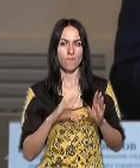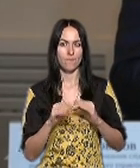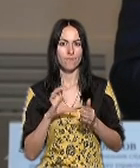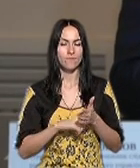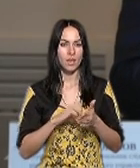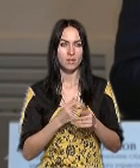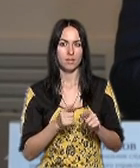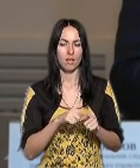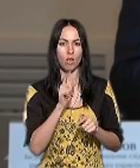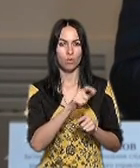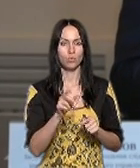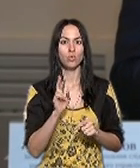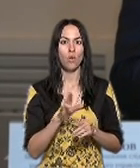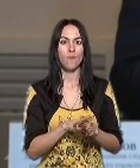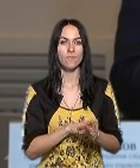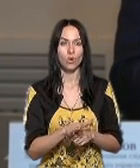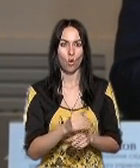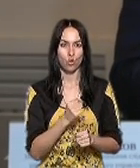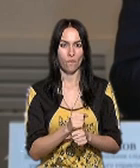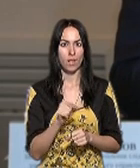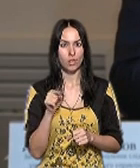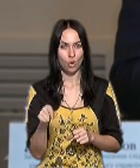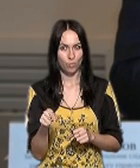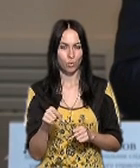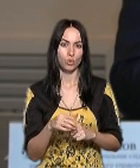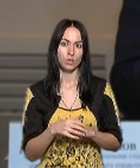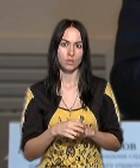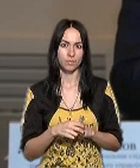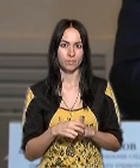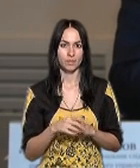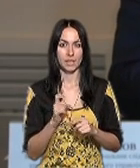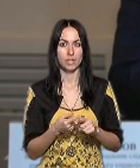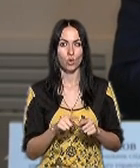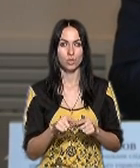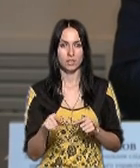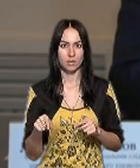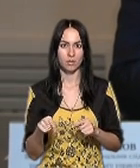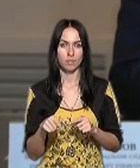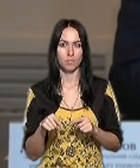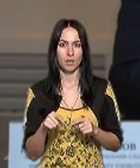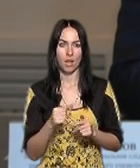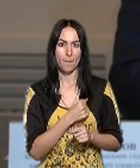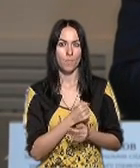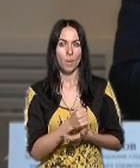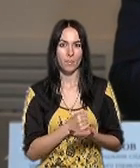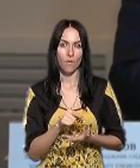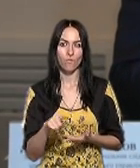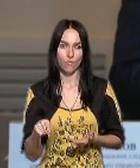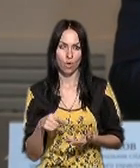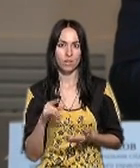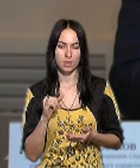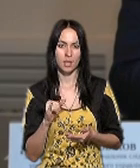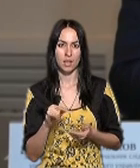які безпосередньо виконували роботи з цими боєприпасами, вони якраз і